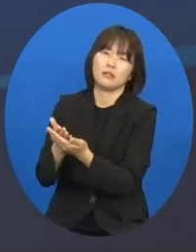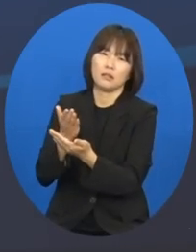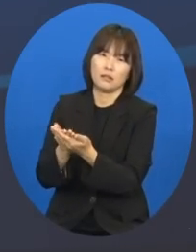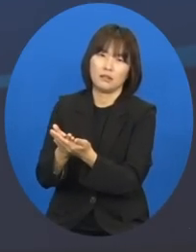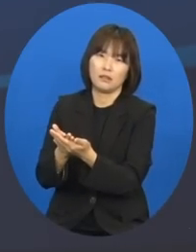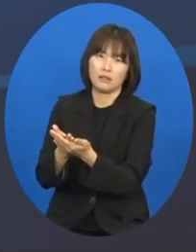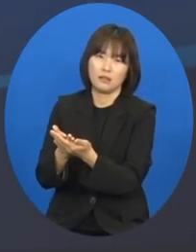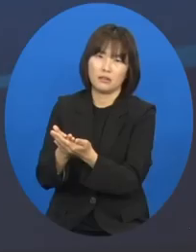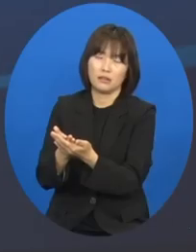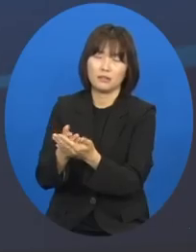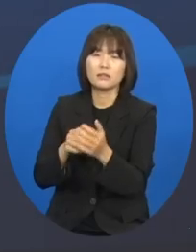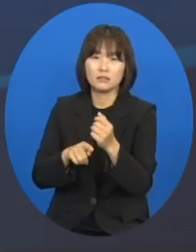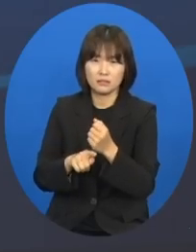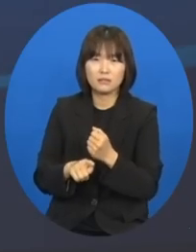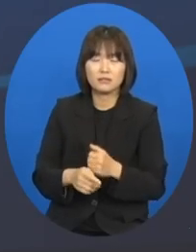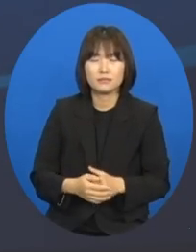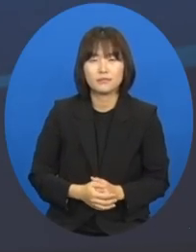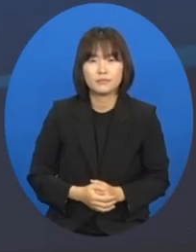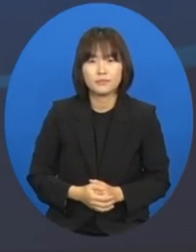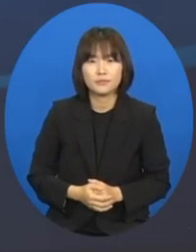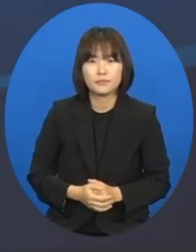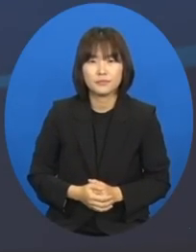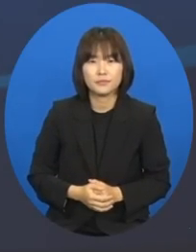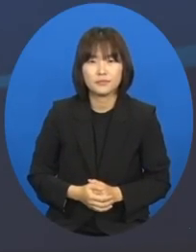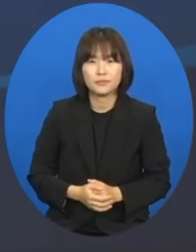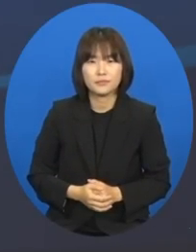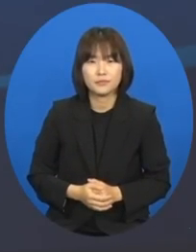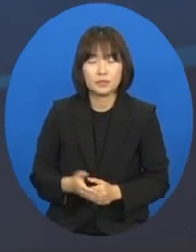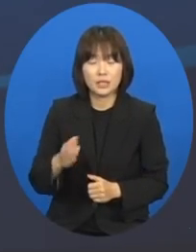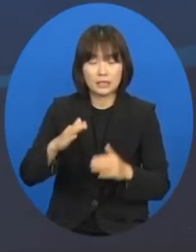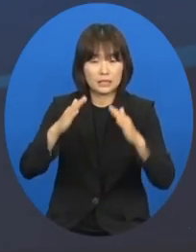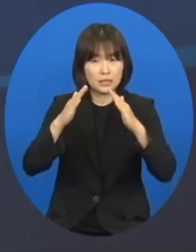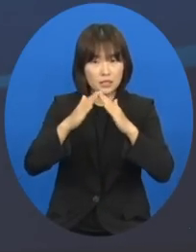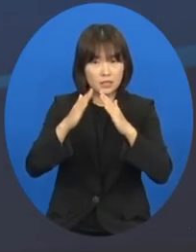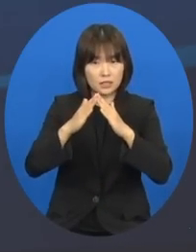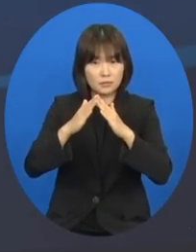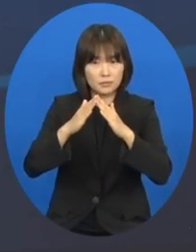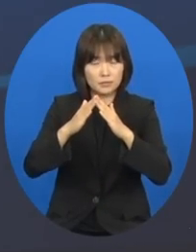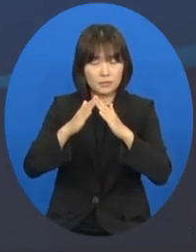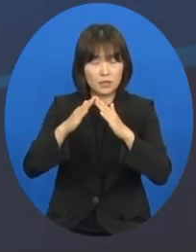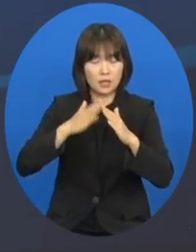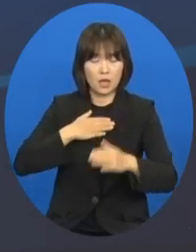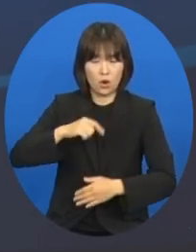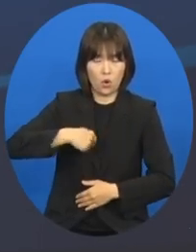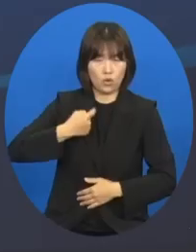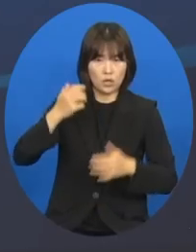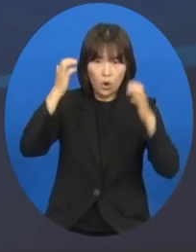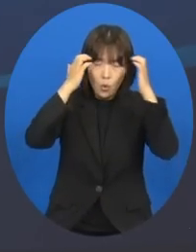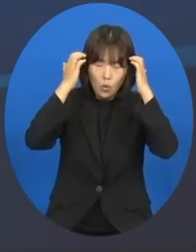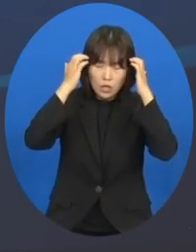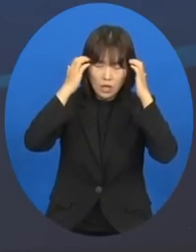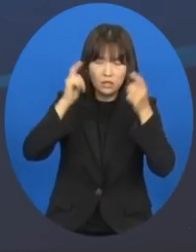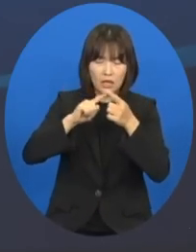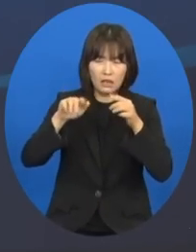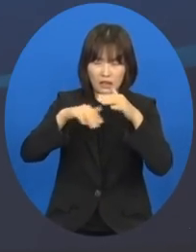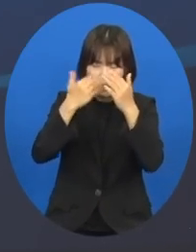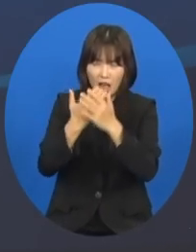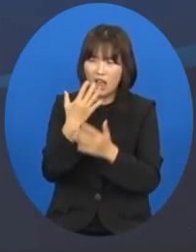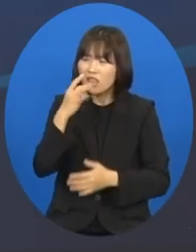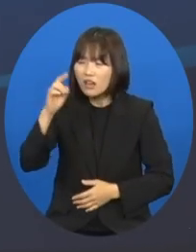않느냐라는 거예요 그런데 어느 순간부터이 집에서 나 혼자 고생하는 거 모두가 당연하게 생각하고 있지